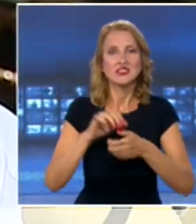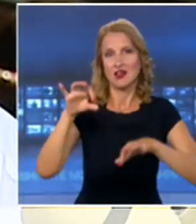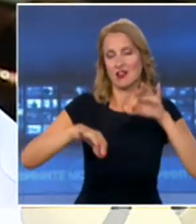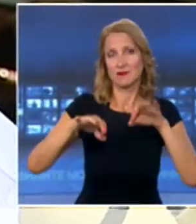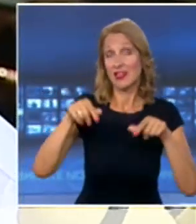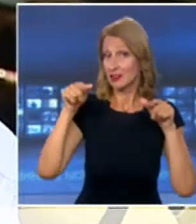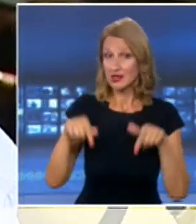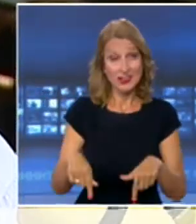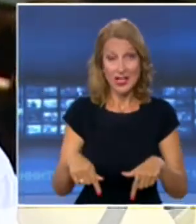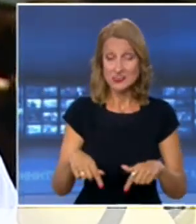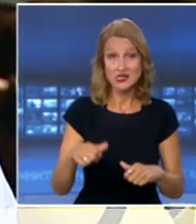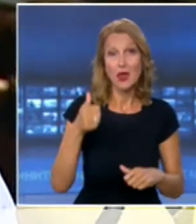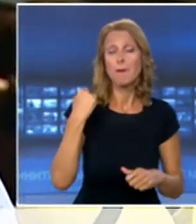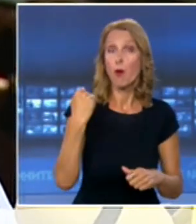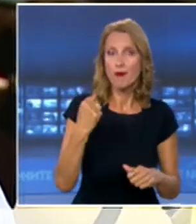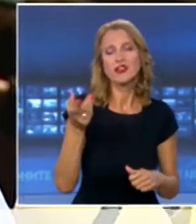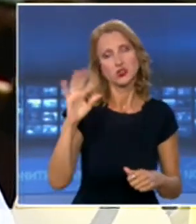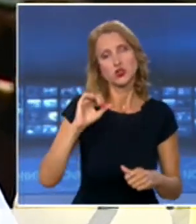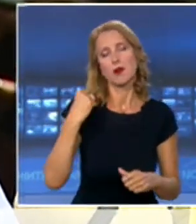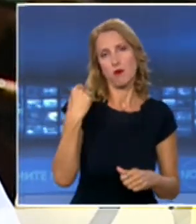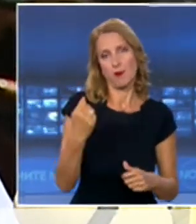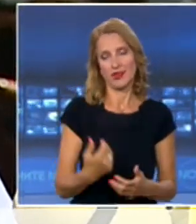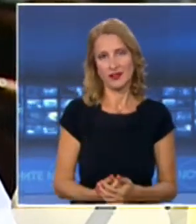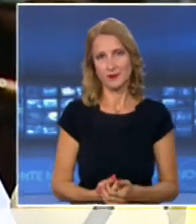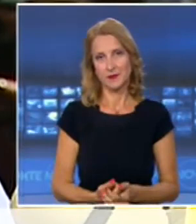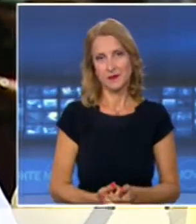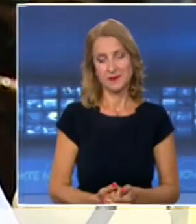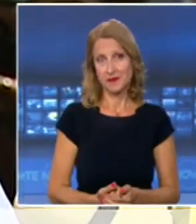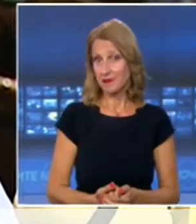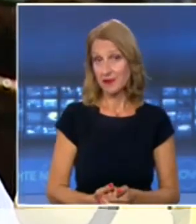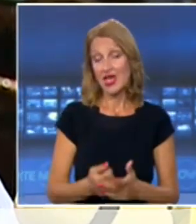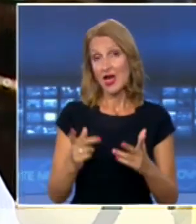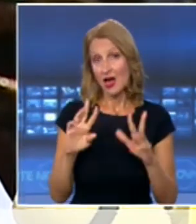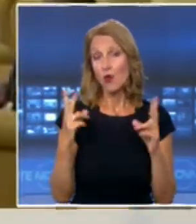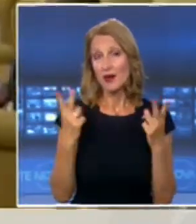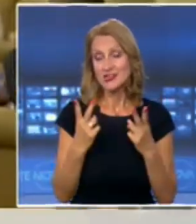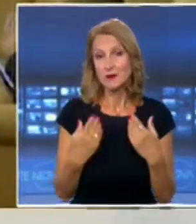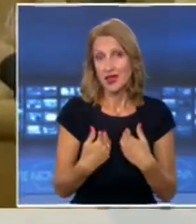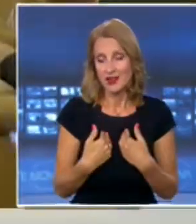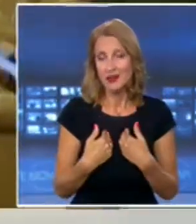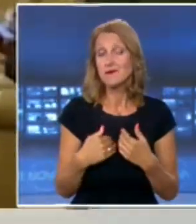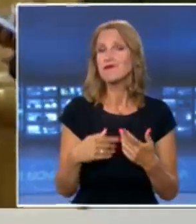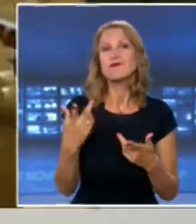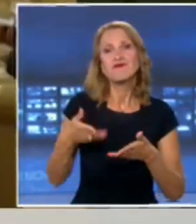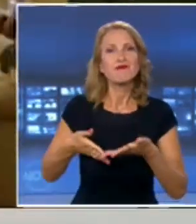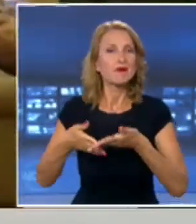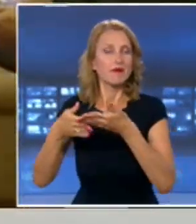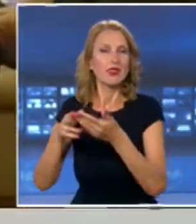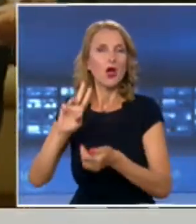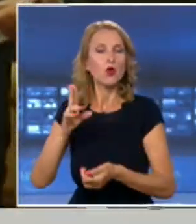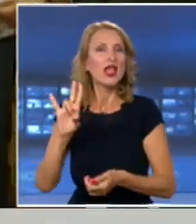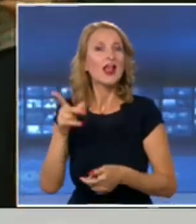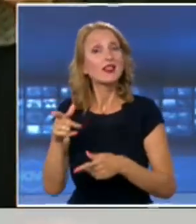победа ще победи. Нея. Ако ме разбирате правилно. Подръженците на Корнелия Нинова